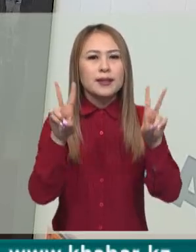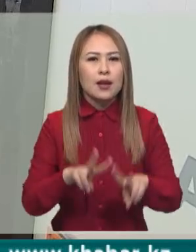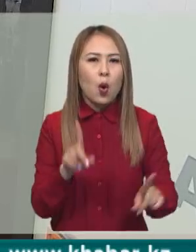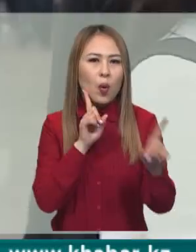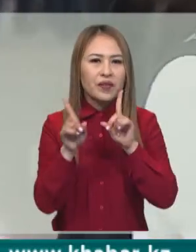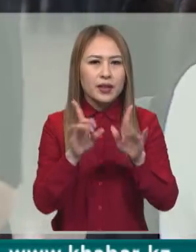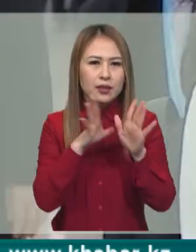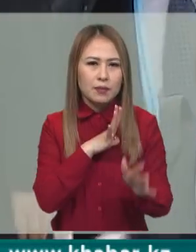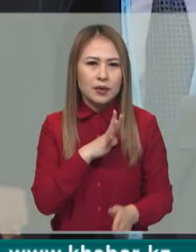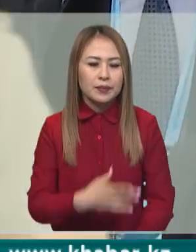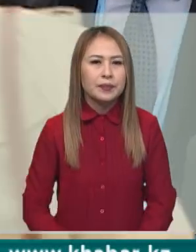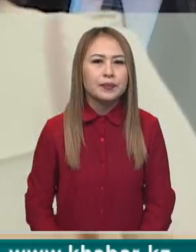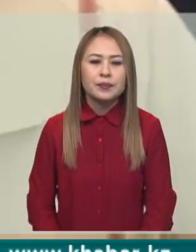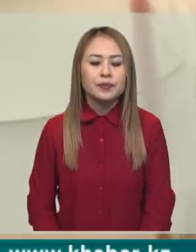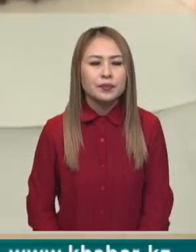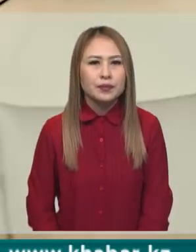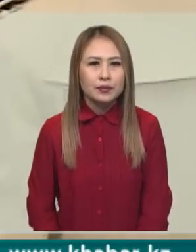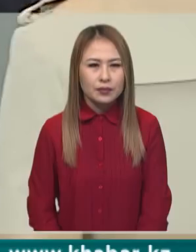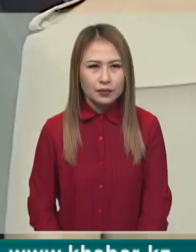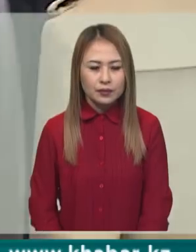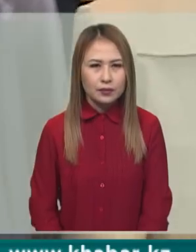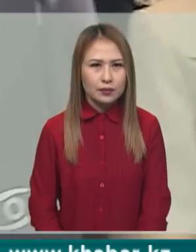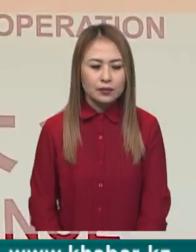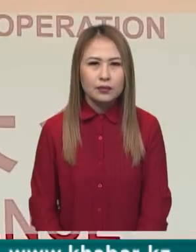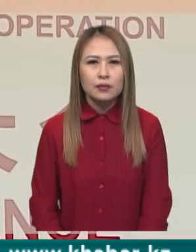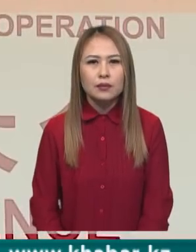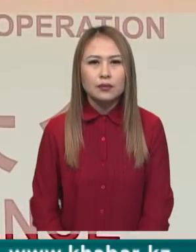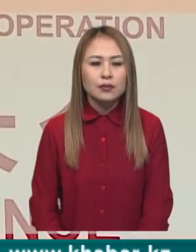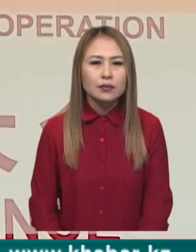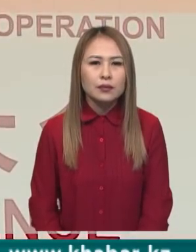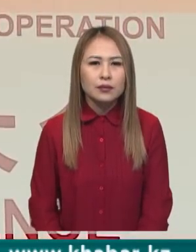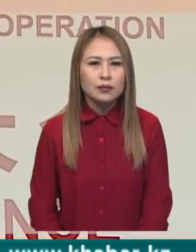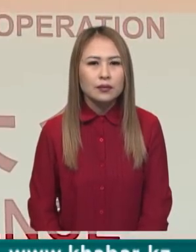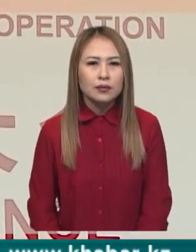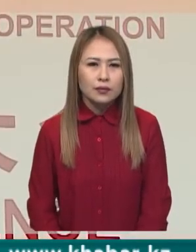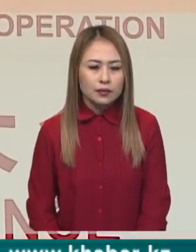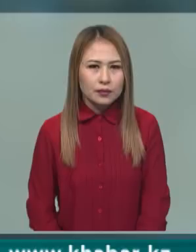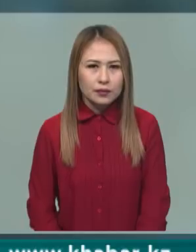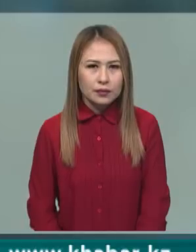конференция ұйымдастырылған. Рауан Мыңбаев, Жандос Бидабаров, Айдос Серікболұлы, Бейжіңнен.